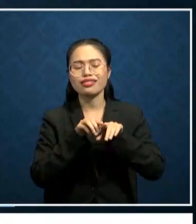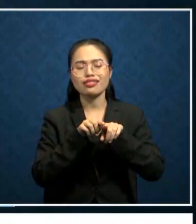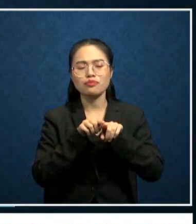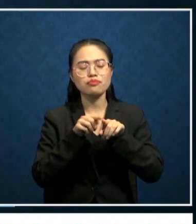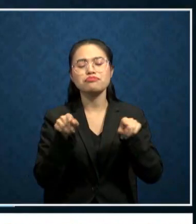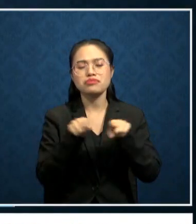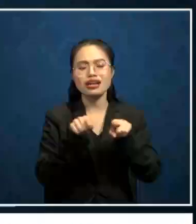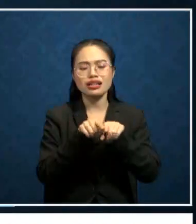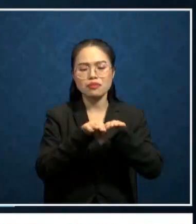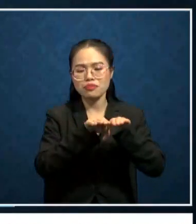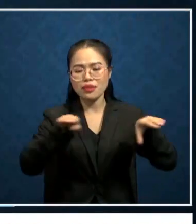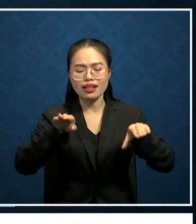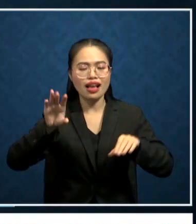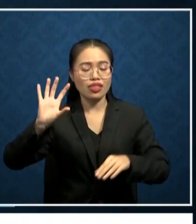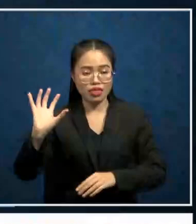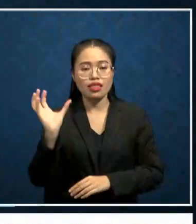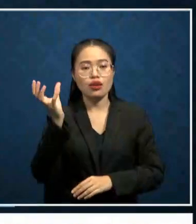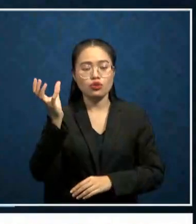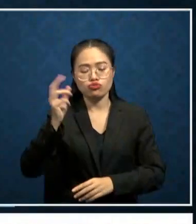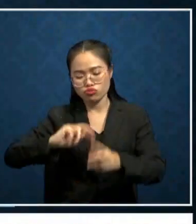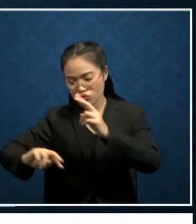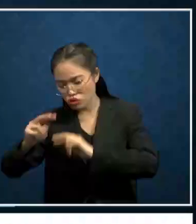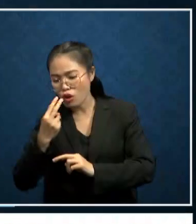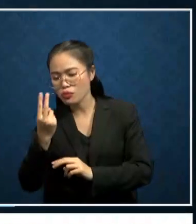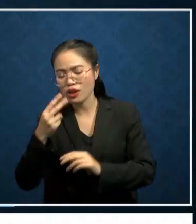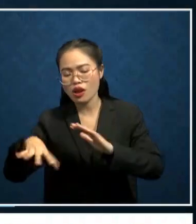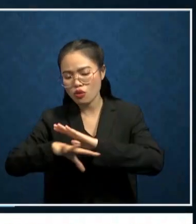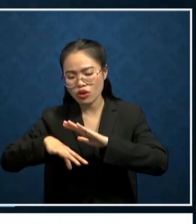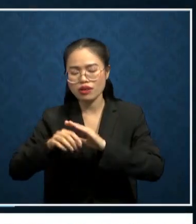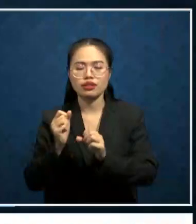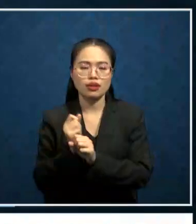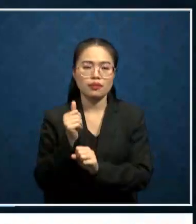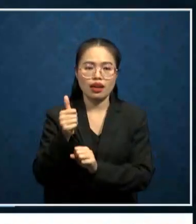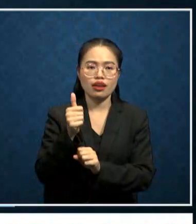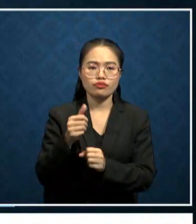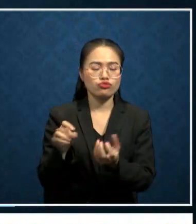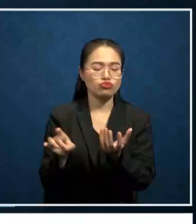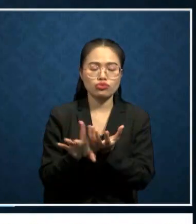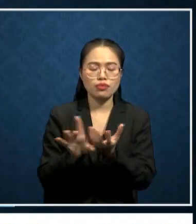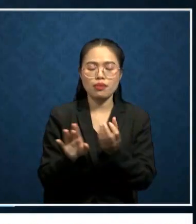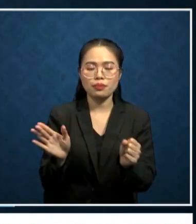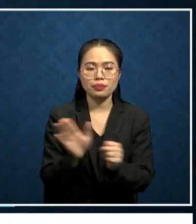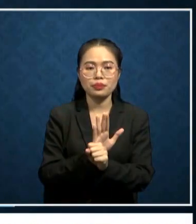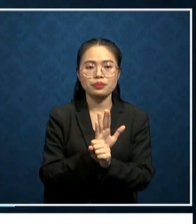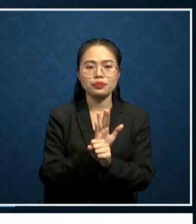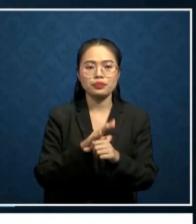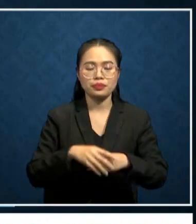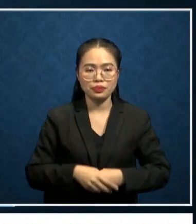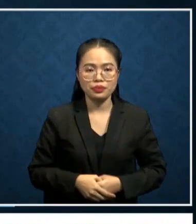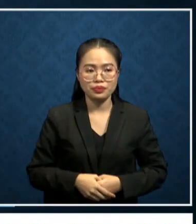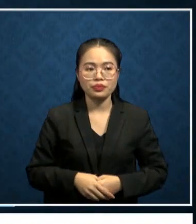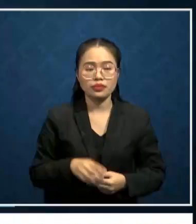ความโปร่งใสและสนับสนุนให้เกิดการเข้าใช้โครงสร้างพื้นฐานอย่างเต็มที่และมีประสิทธิภาพมากขึ้นตัวนี้เป็นข่าว